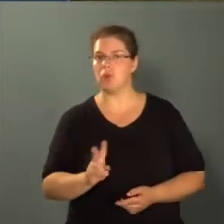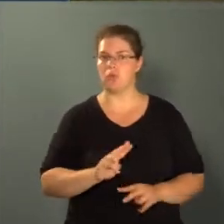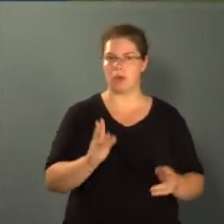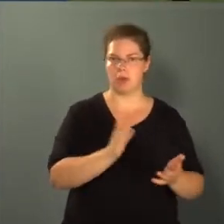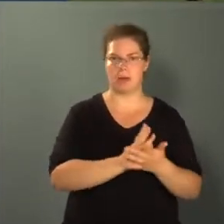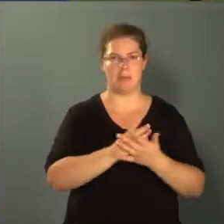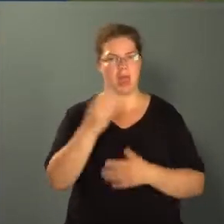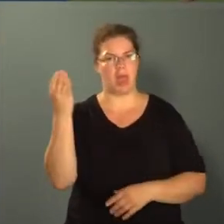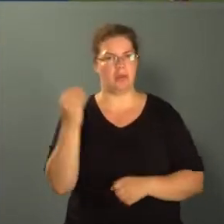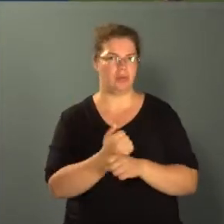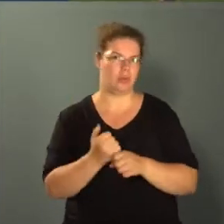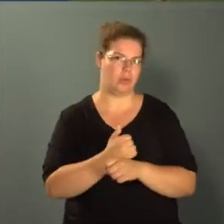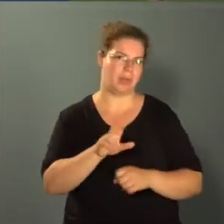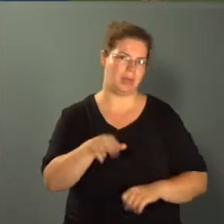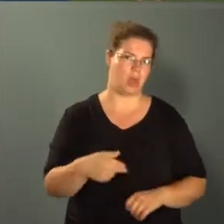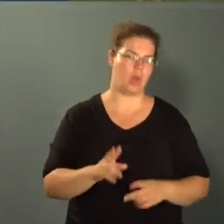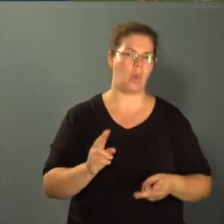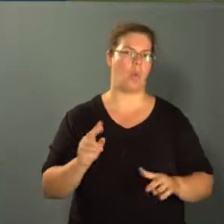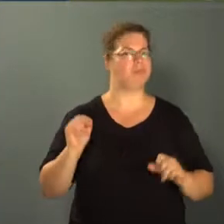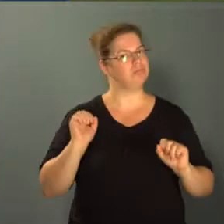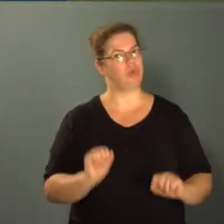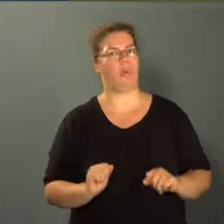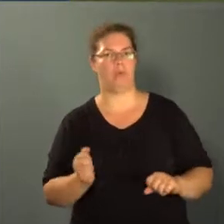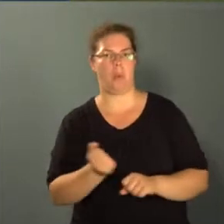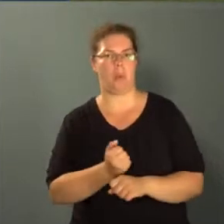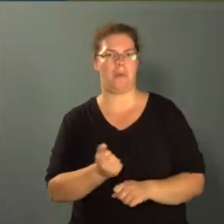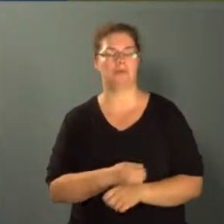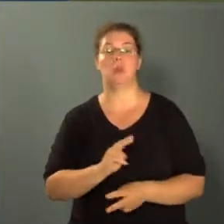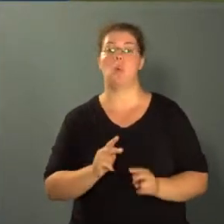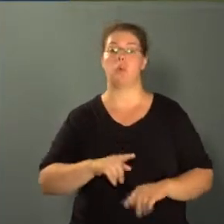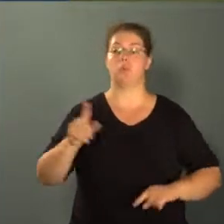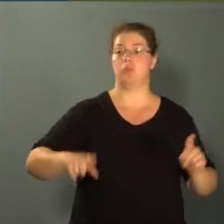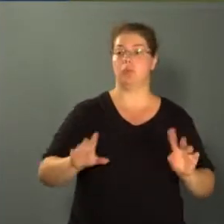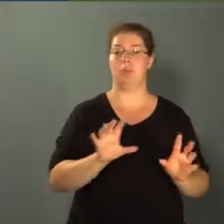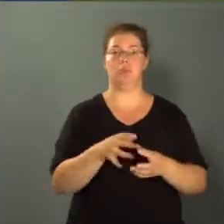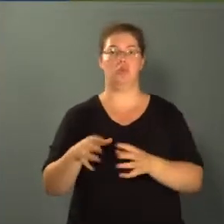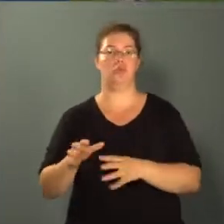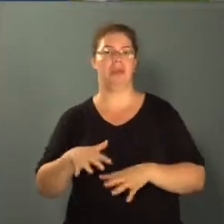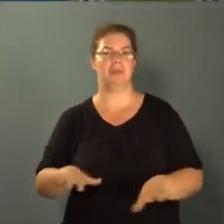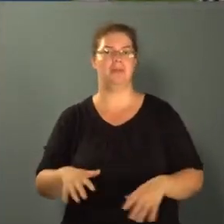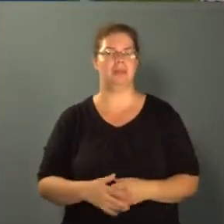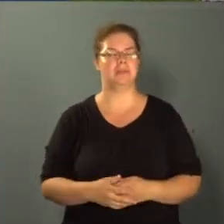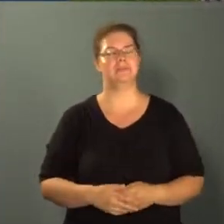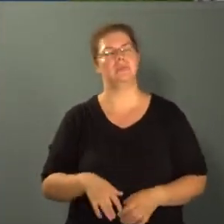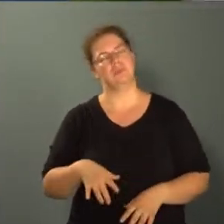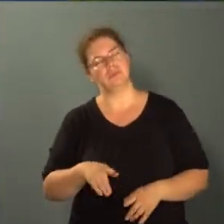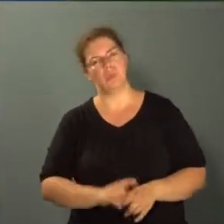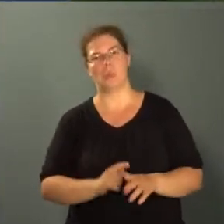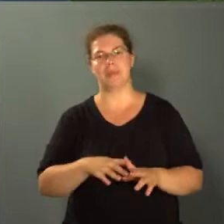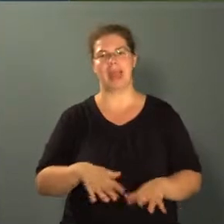már tanulmányok arról, komoly munkák, hogy a különböző közösségi médiumok úgy